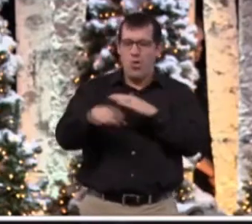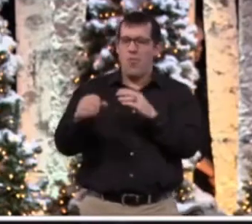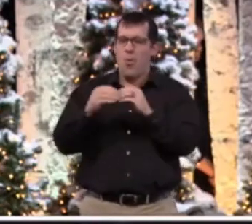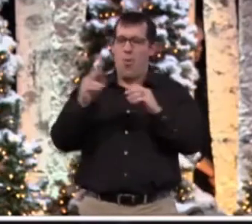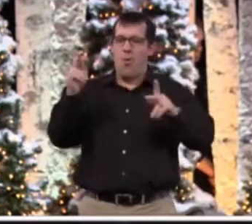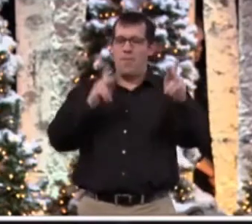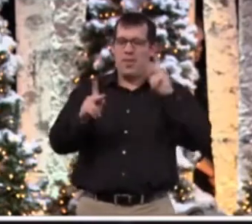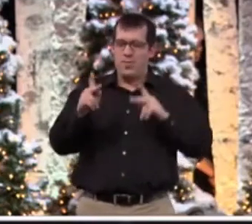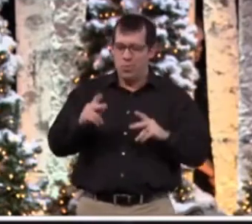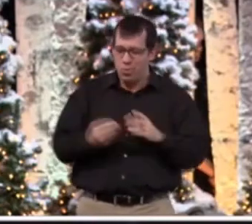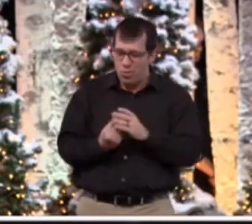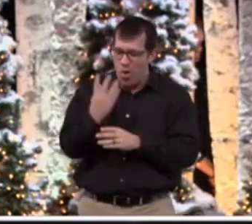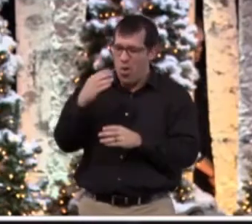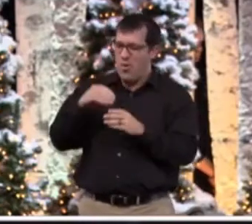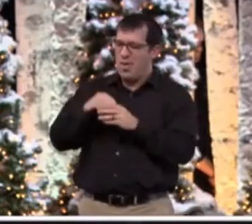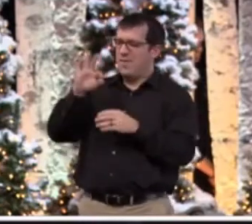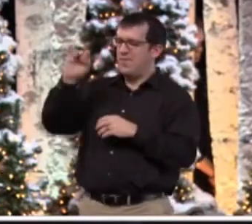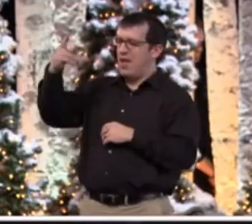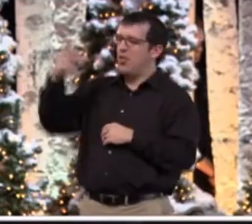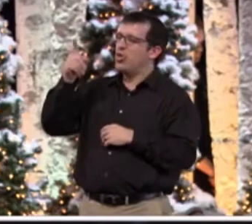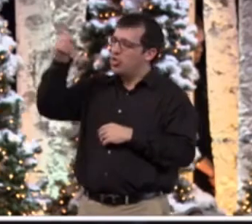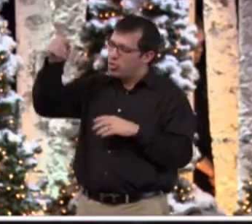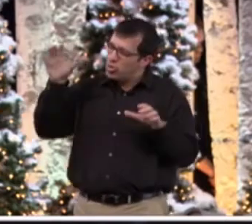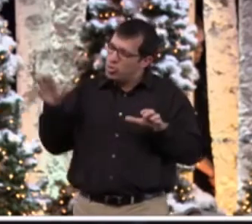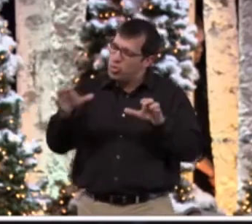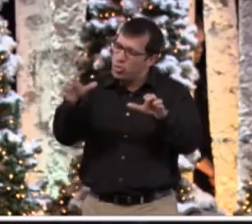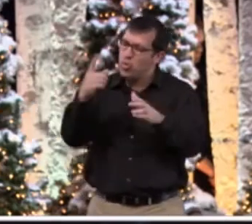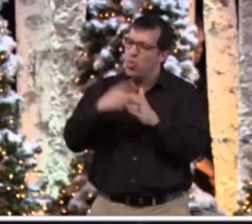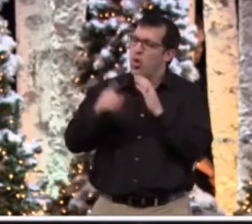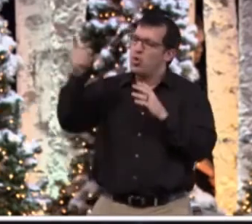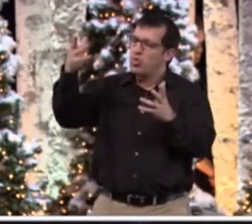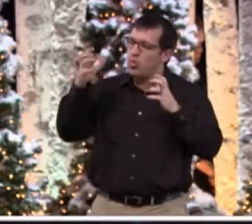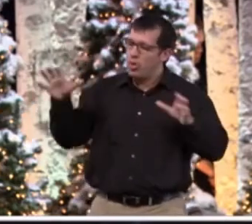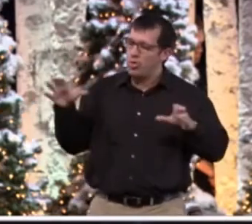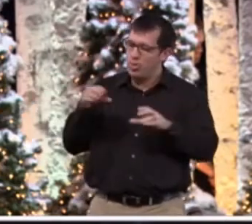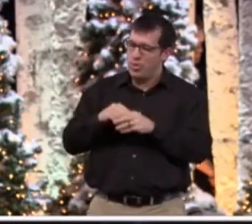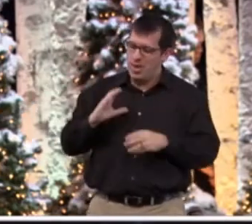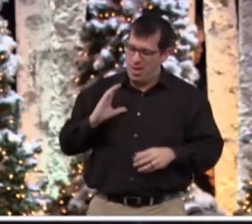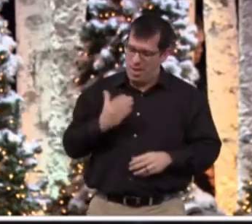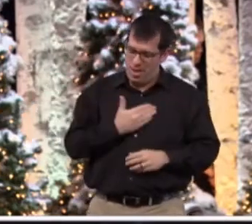माग्दछौँ। प्रभु, हाम्रो जीवनमा तपाईँ जे चाहनुहुन्छ गर्नुहोस्।